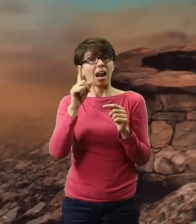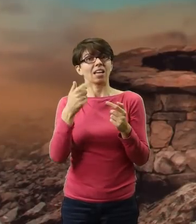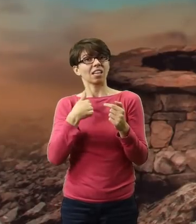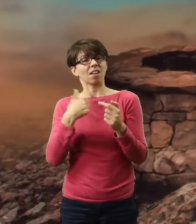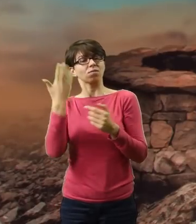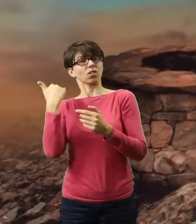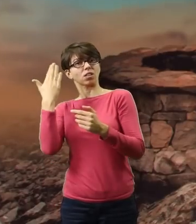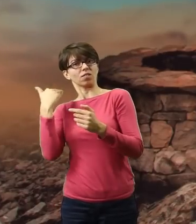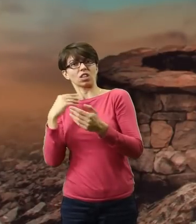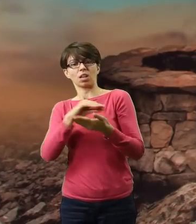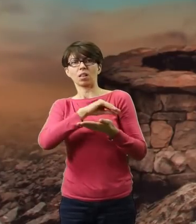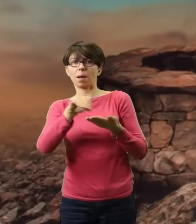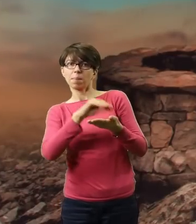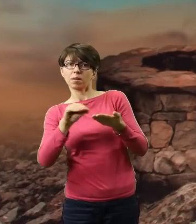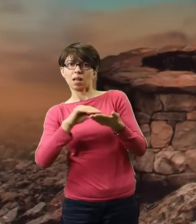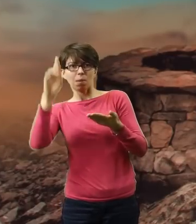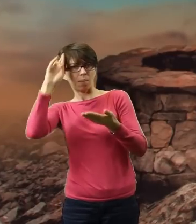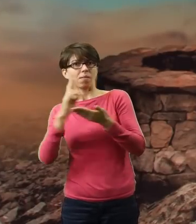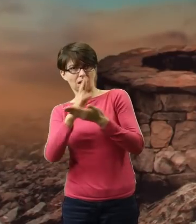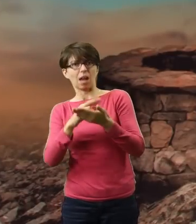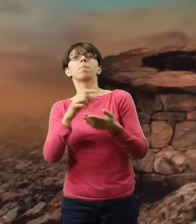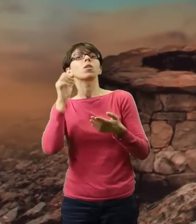spisaliśmy to wyznanie wiary